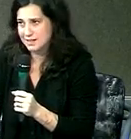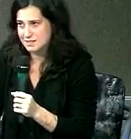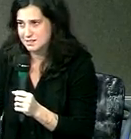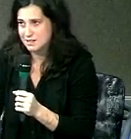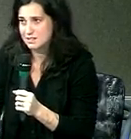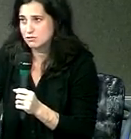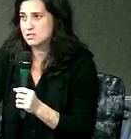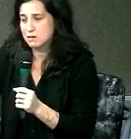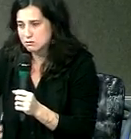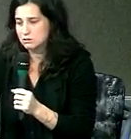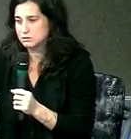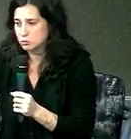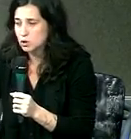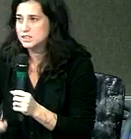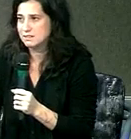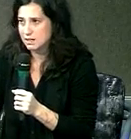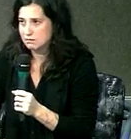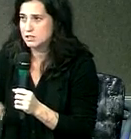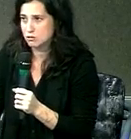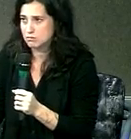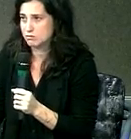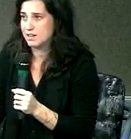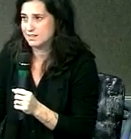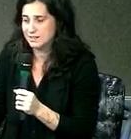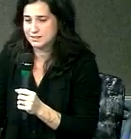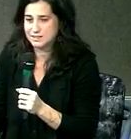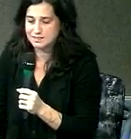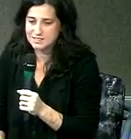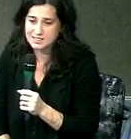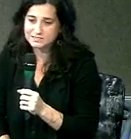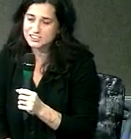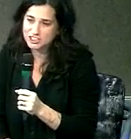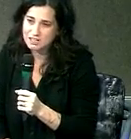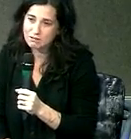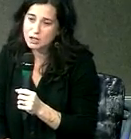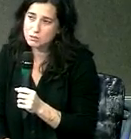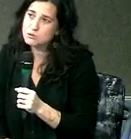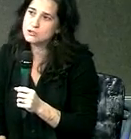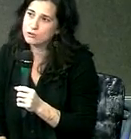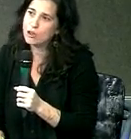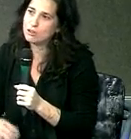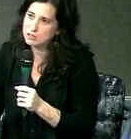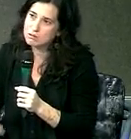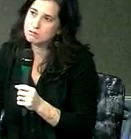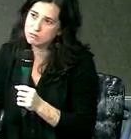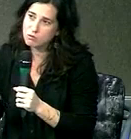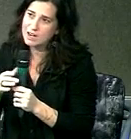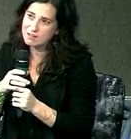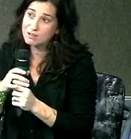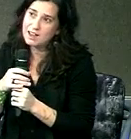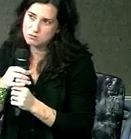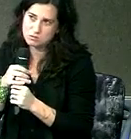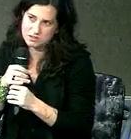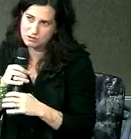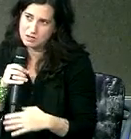pendant les récits. C'est justement quand on donne le temps et qu'on fait des entretiens de plus d'1 heure qu'on voit